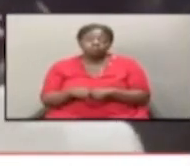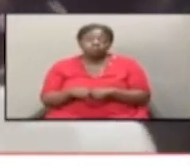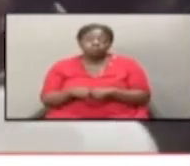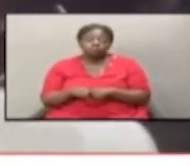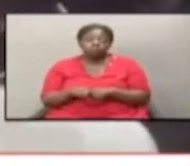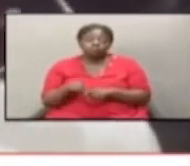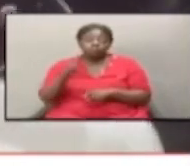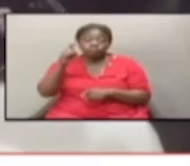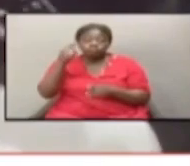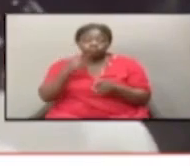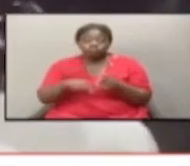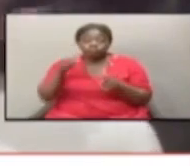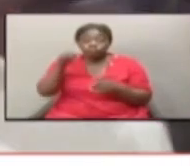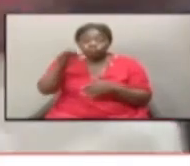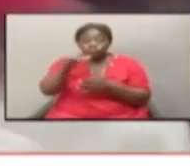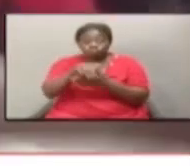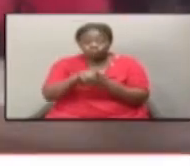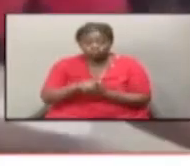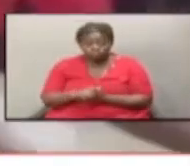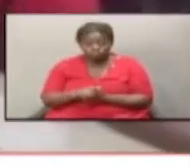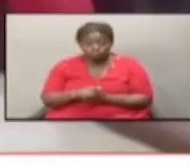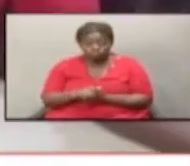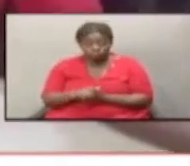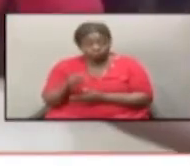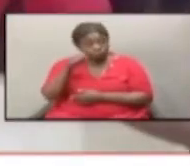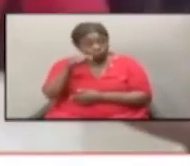Ate mukusoka wangambye za bbaawo.